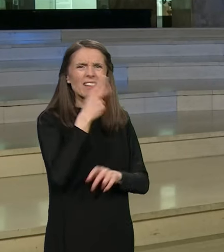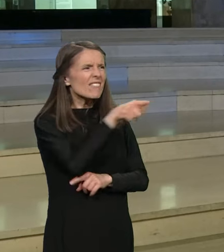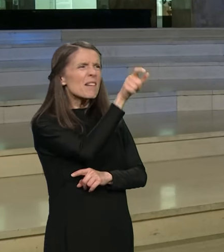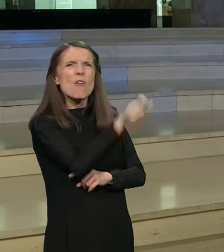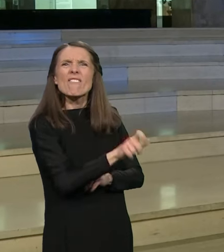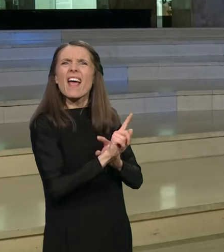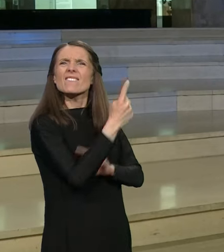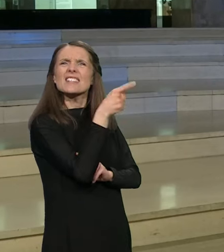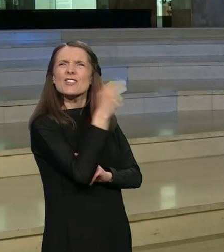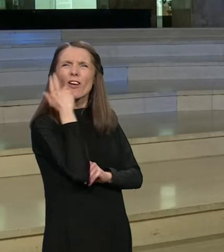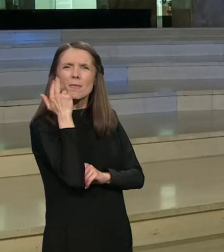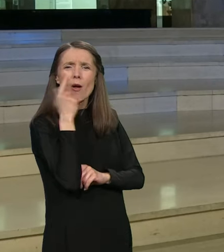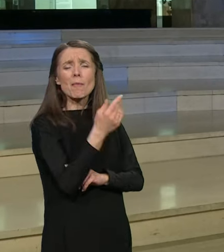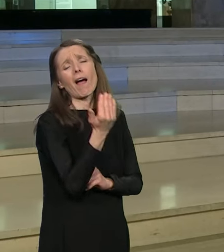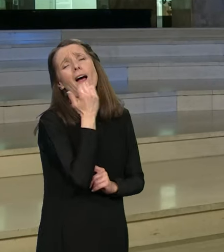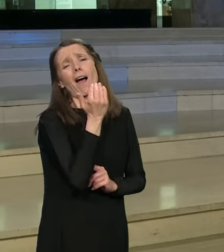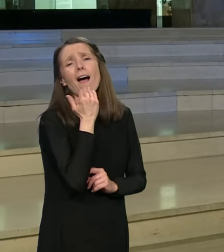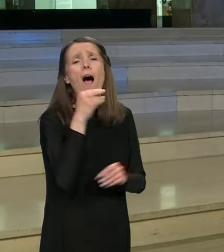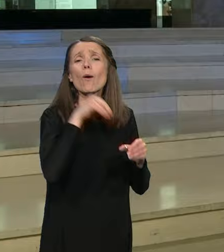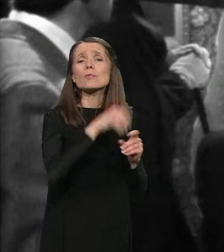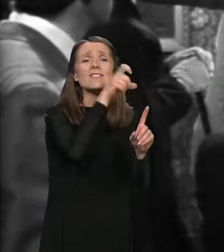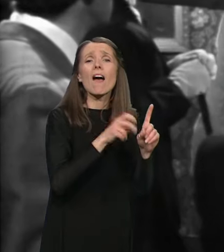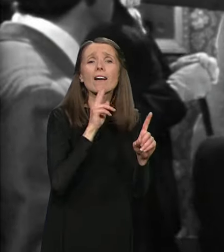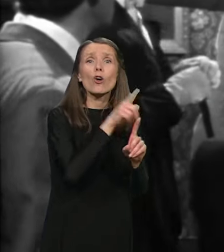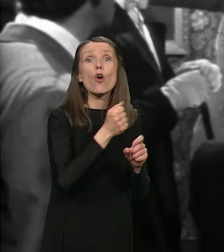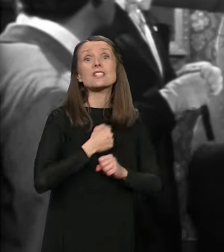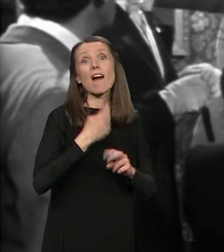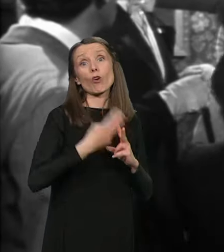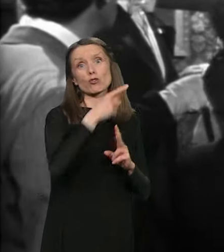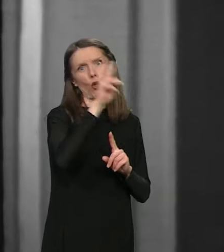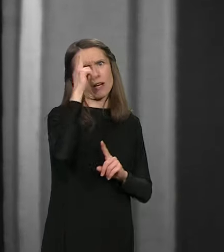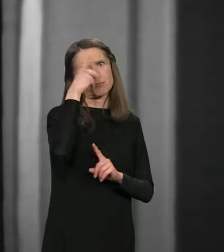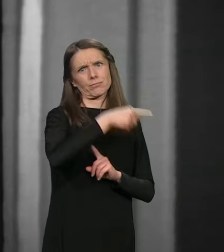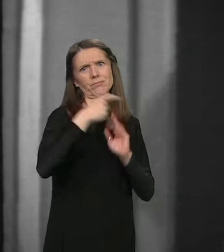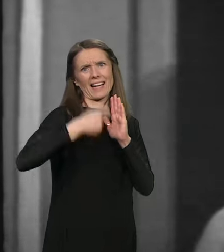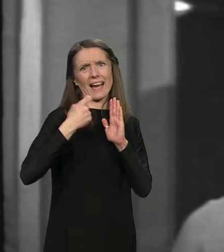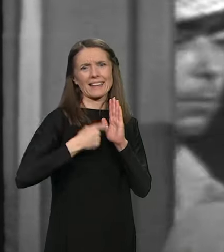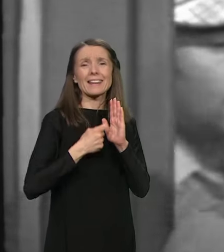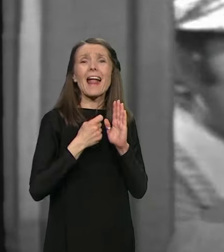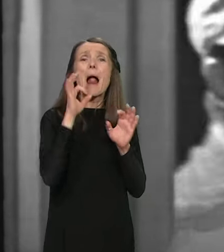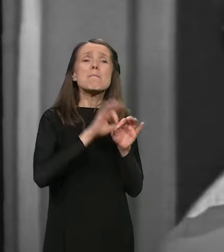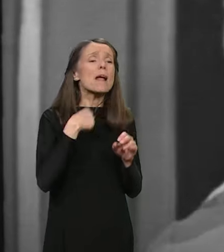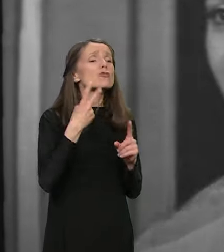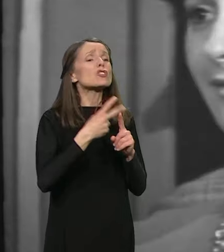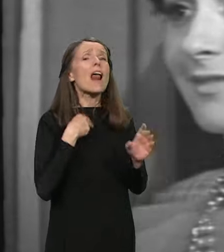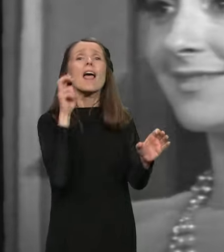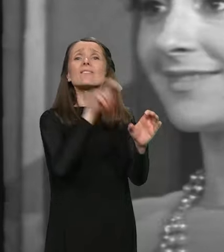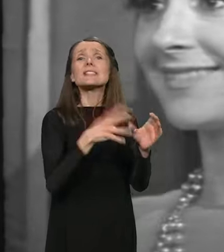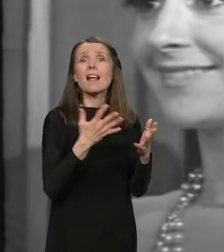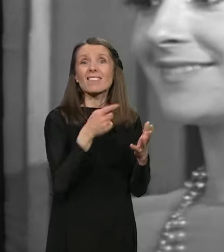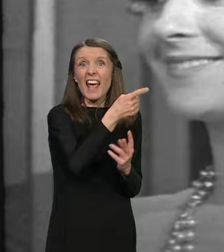taj čovek tada, to je Zdravko Šotra. Moji počeci na televiziji bili su baš u Šotrinim TV